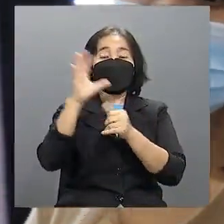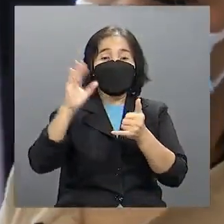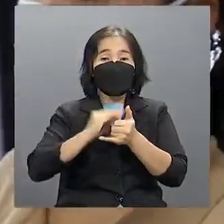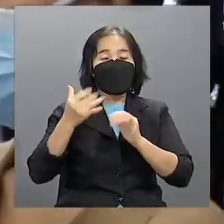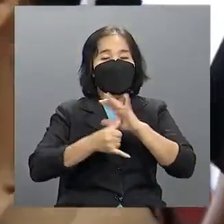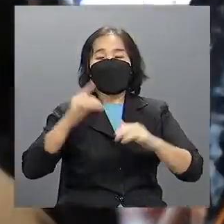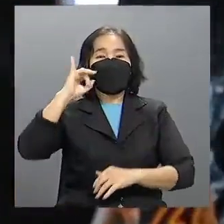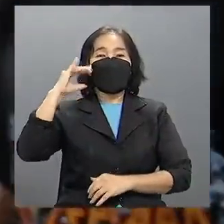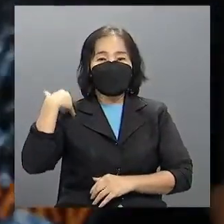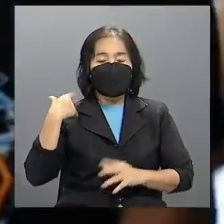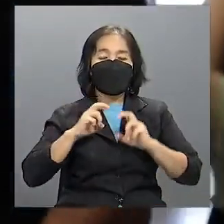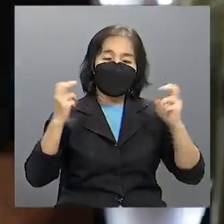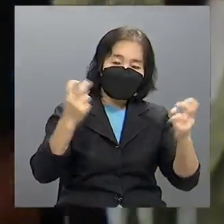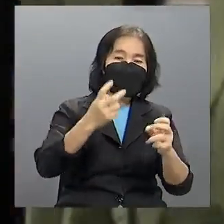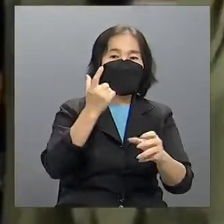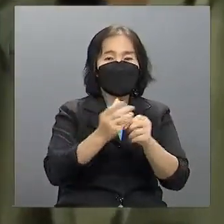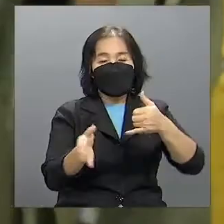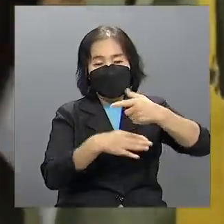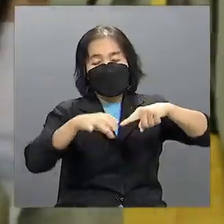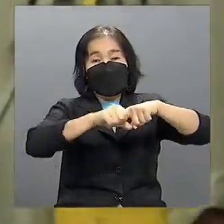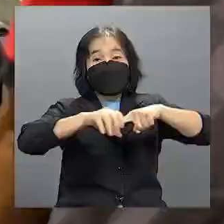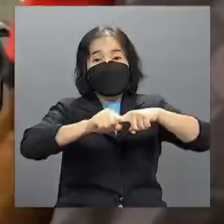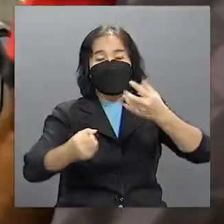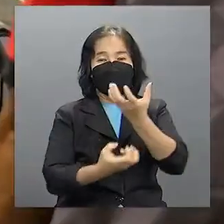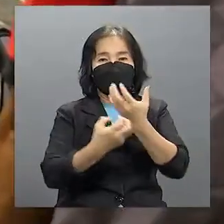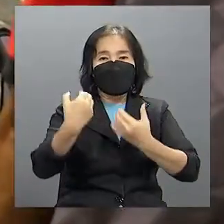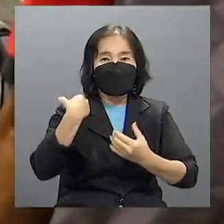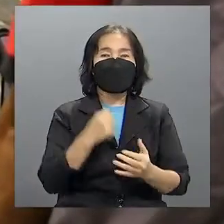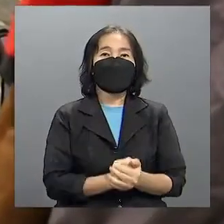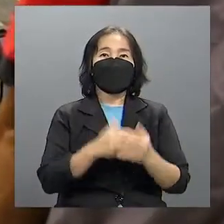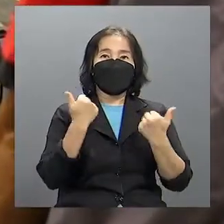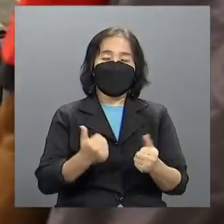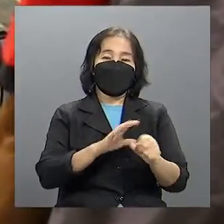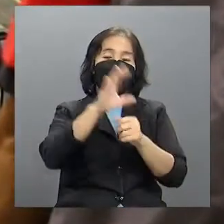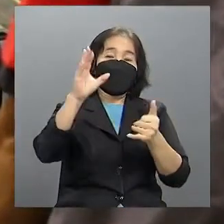ดื่มน้ำต้มพืชกระท่อมวันนี้พบผู้ติดเชื้อ595คนค่ะอ่ะ